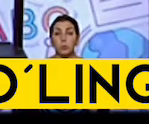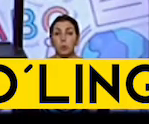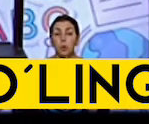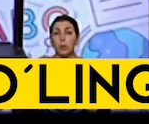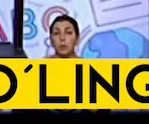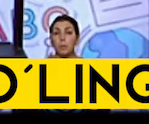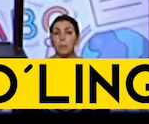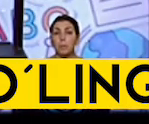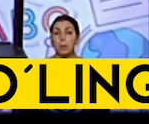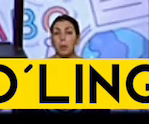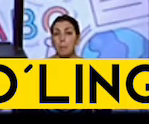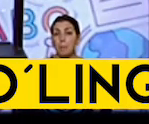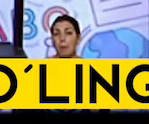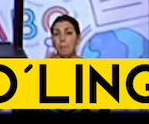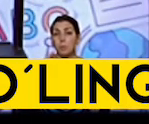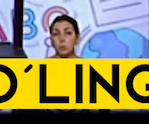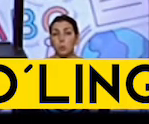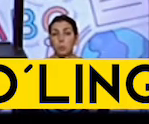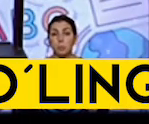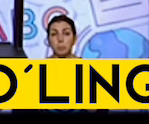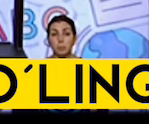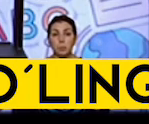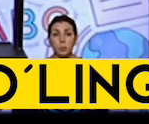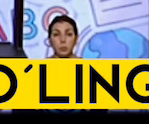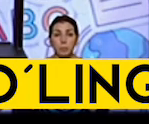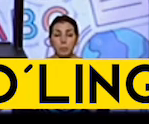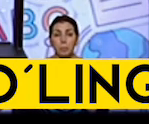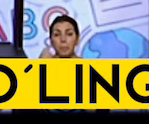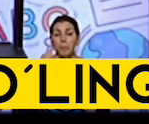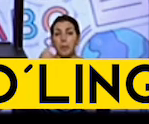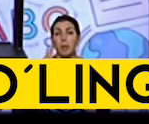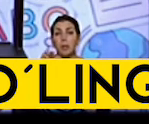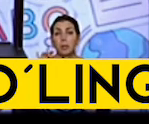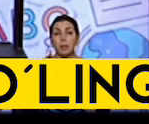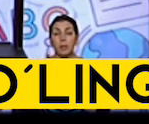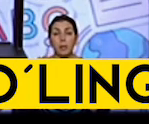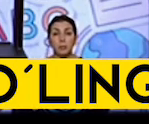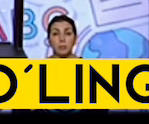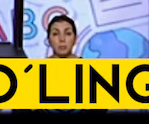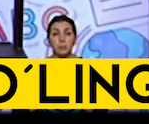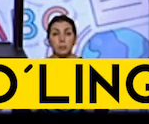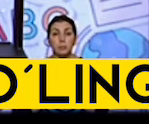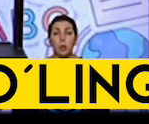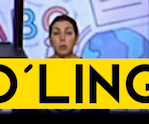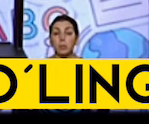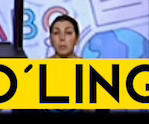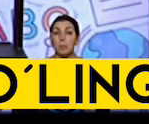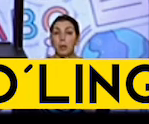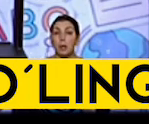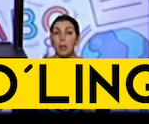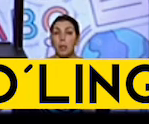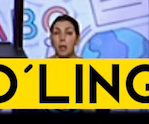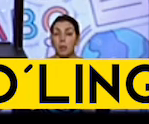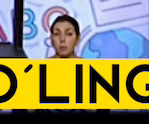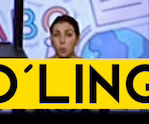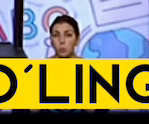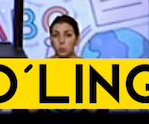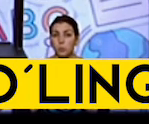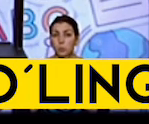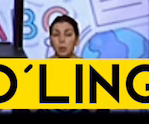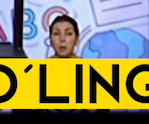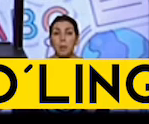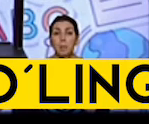biz mavsumiy qo'shiq haqida gaplashgan edik, to'g'rimi? Ertak so'yladik, ana endi mehnat qo'shiqlari.